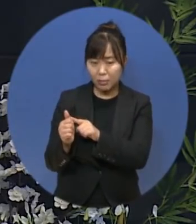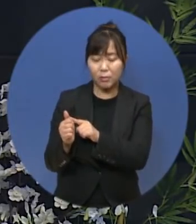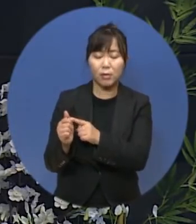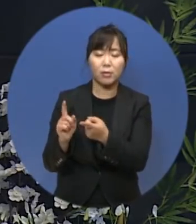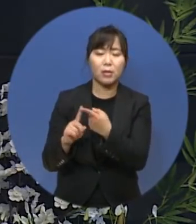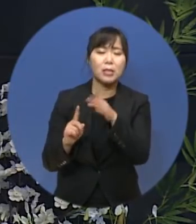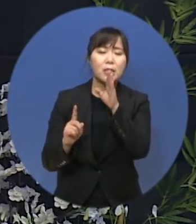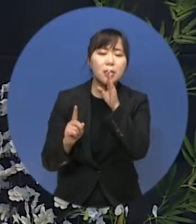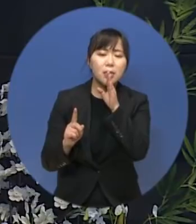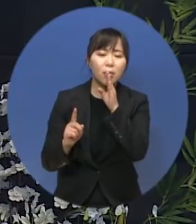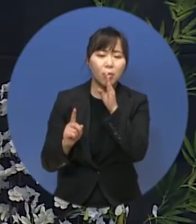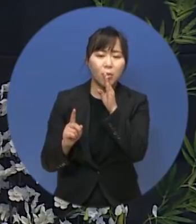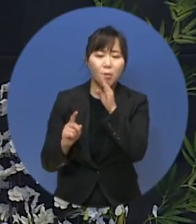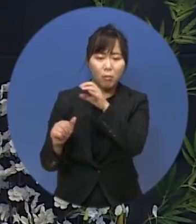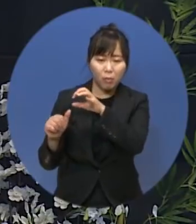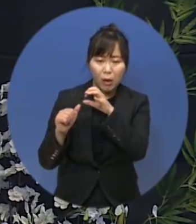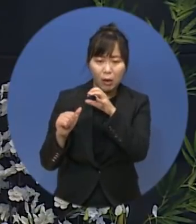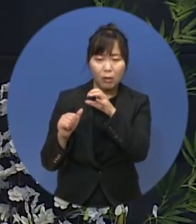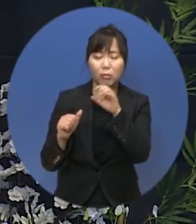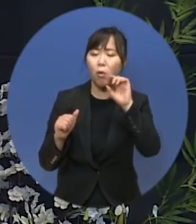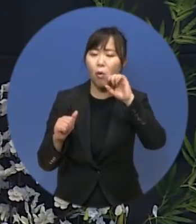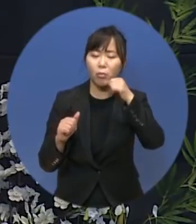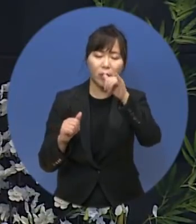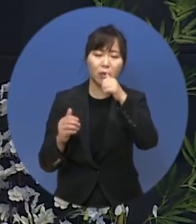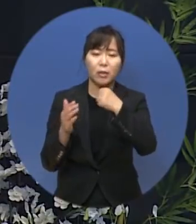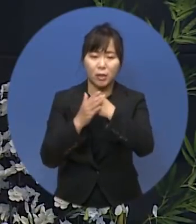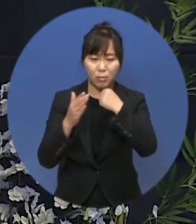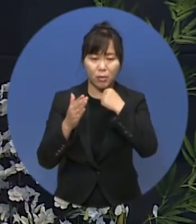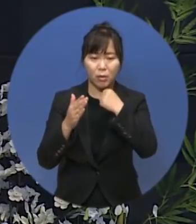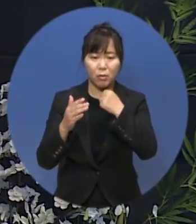매개자들을 실제로 활용하는데 어려움이 있기 때문에